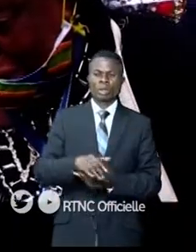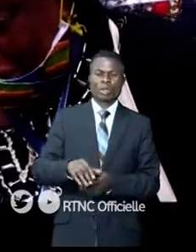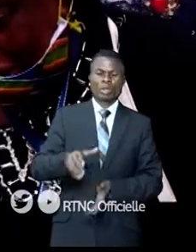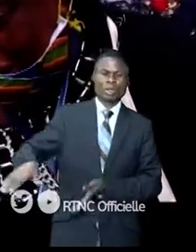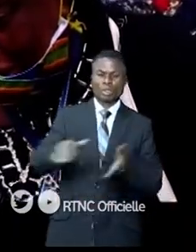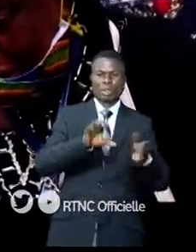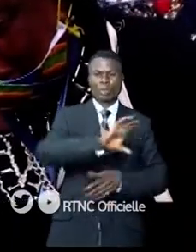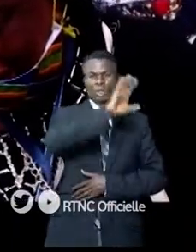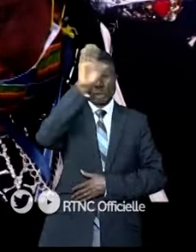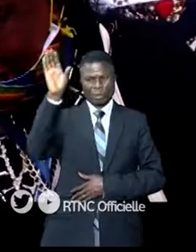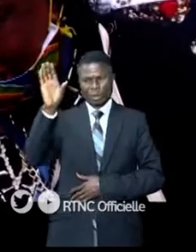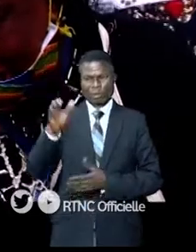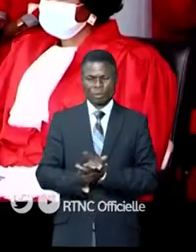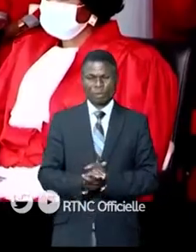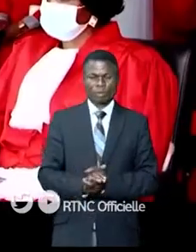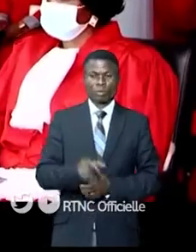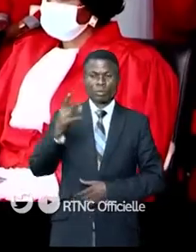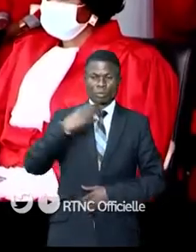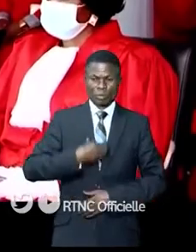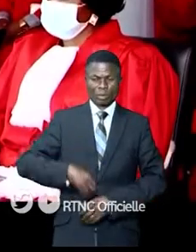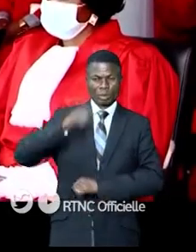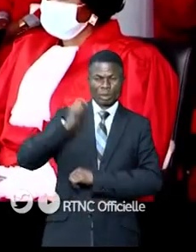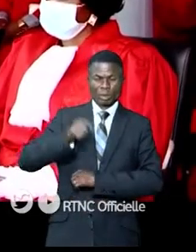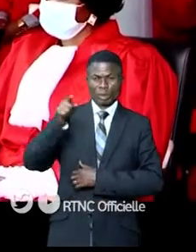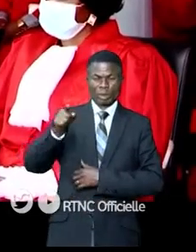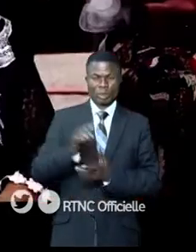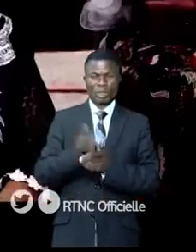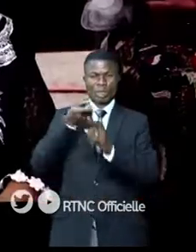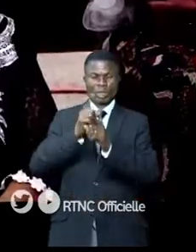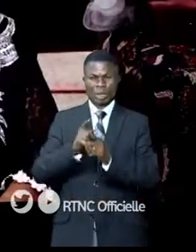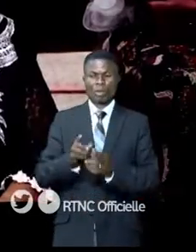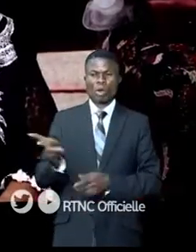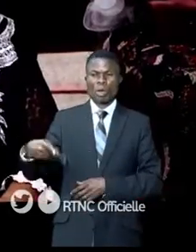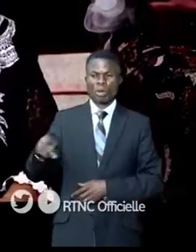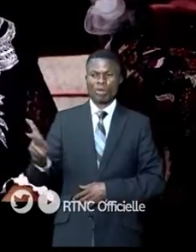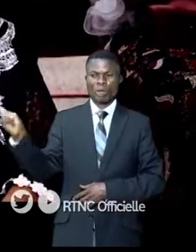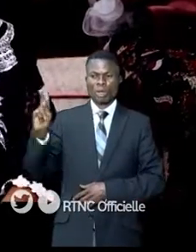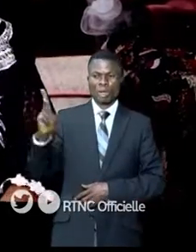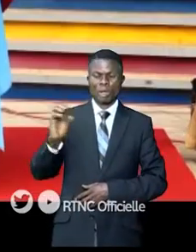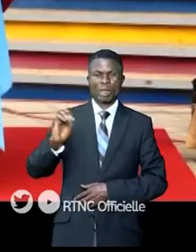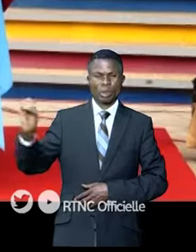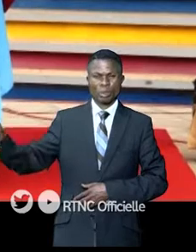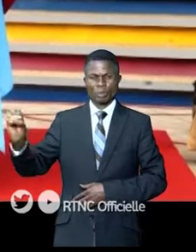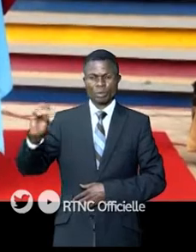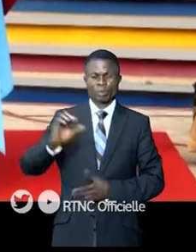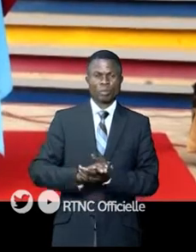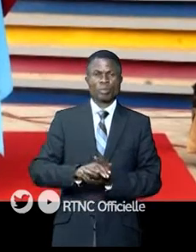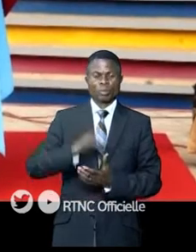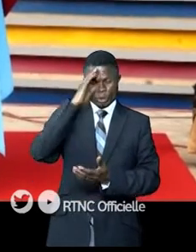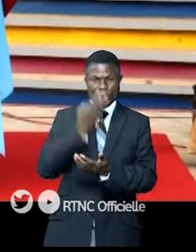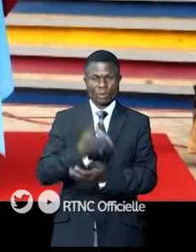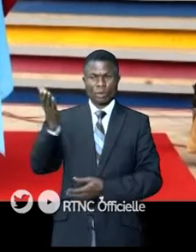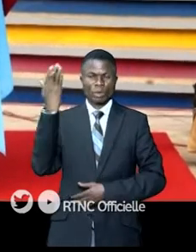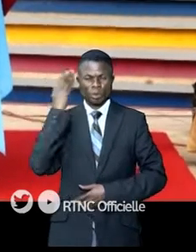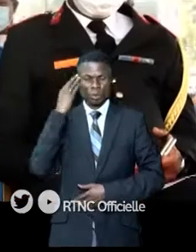Chemin du Paradis. Tamboué Wakaniki Biselela est originaire du Kasaï oriental, fils de Kaniki Daniel